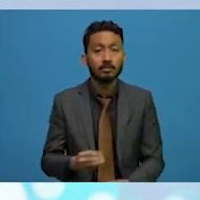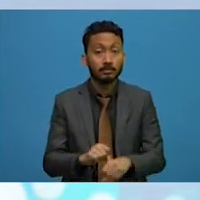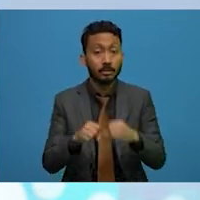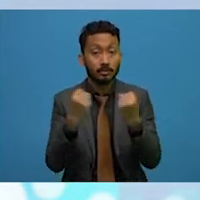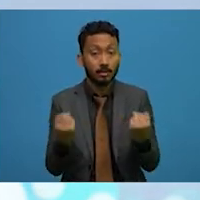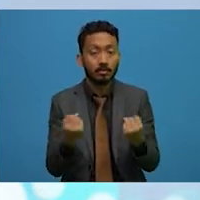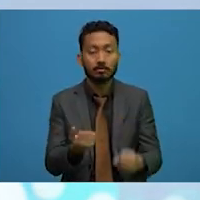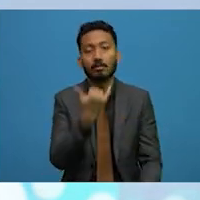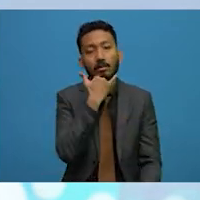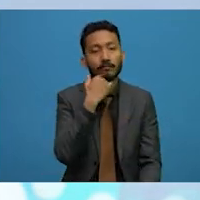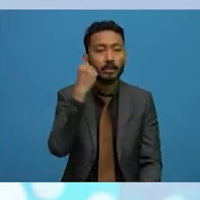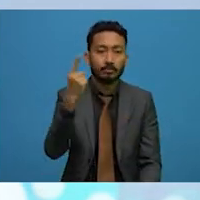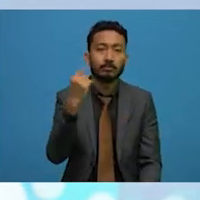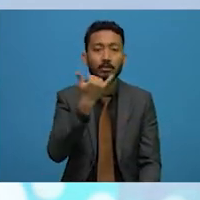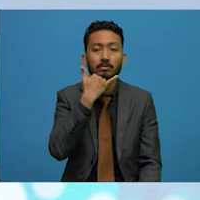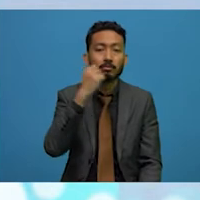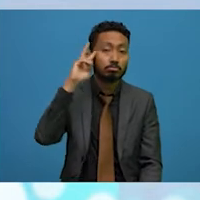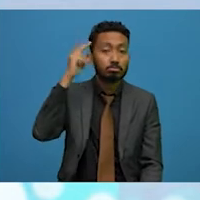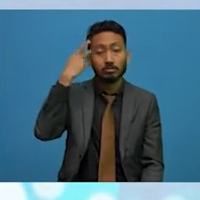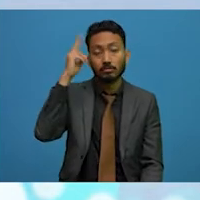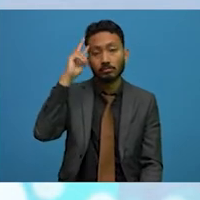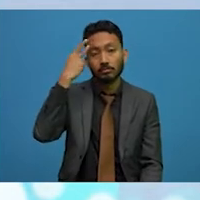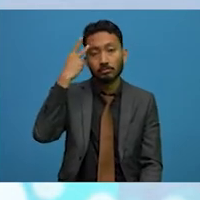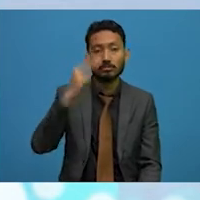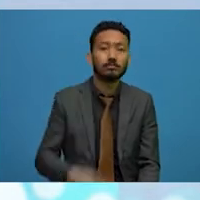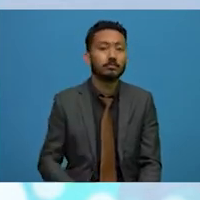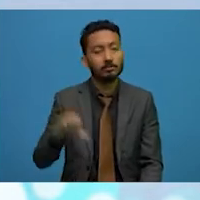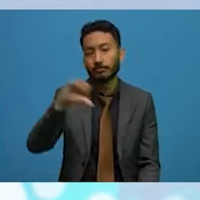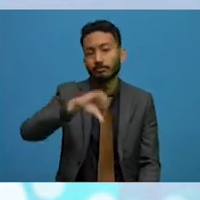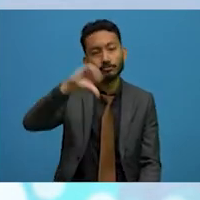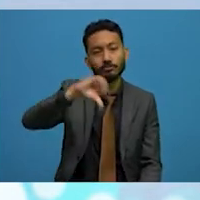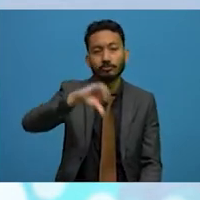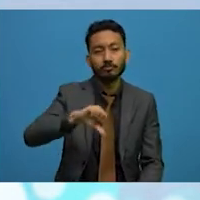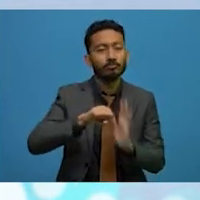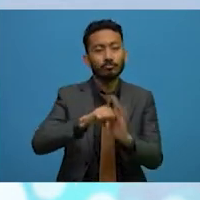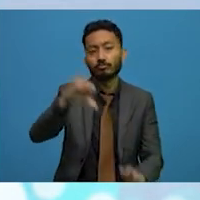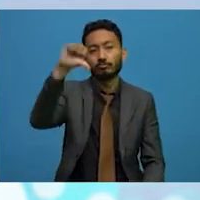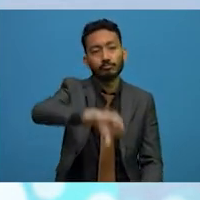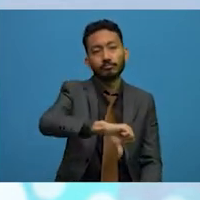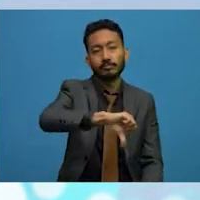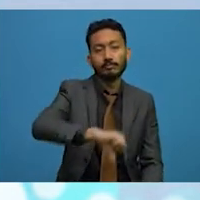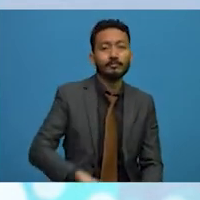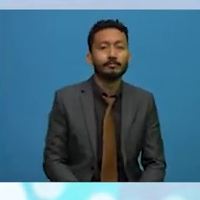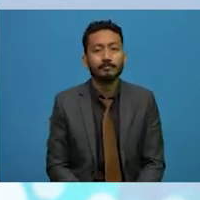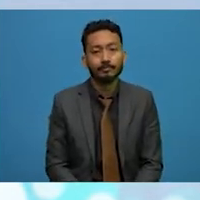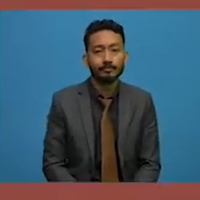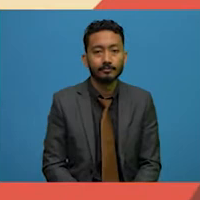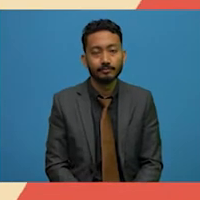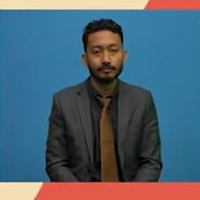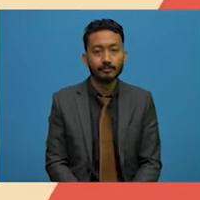disalah tafsirkan sekaligus menyebabkan kegagalan dalam persembahan tersebut.